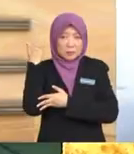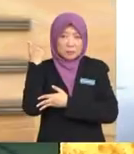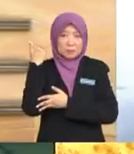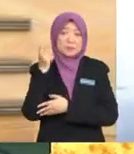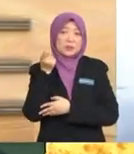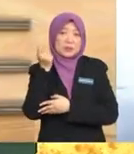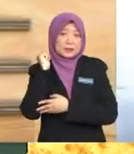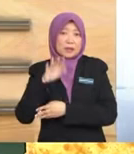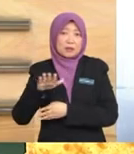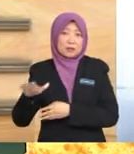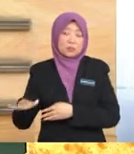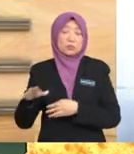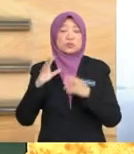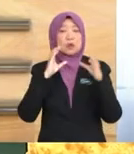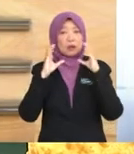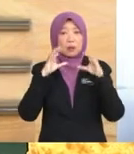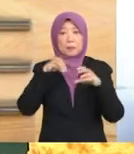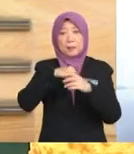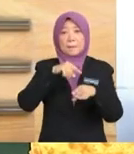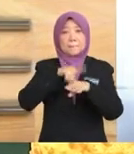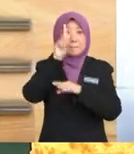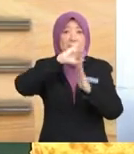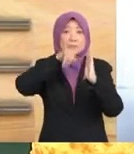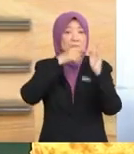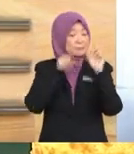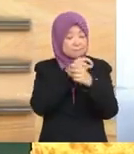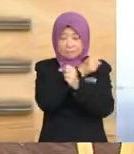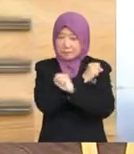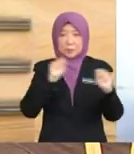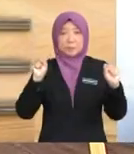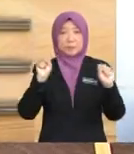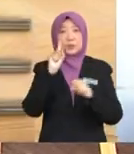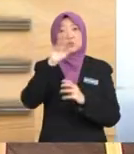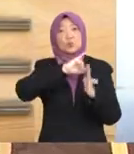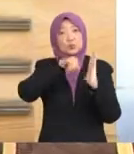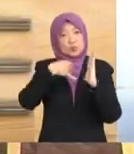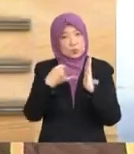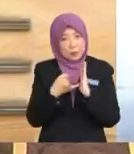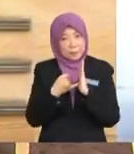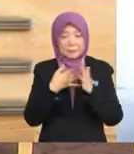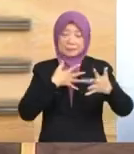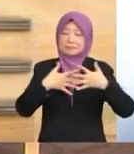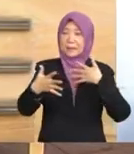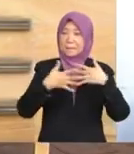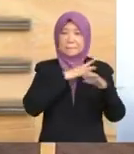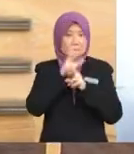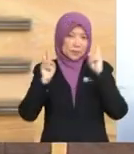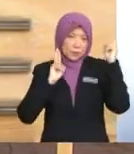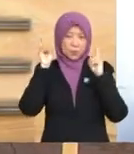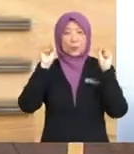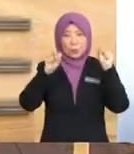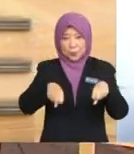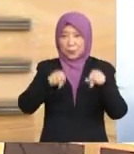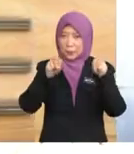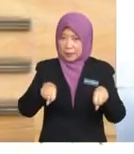cakap dalam masa sejam mesti siap. Satu jam. Macam mana, cikgu? Jangan risau, Lina. Boleh.